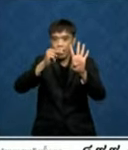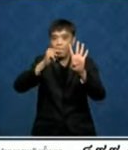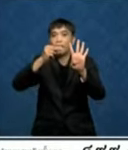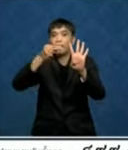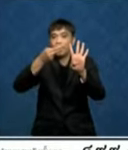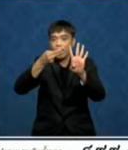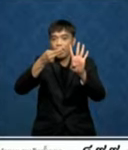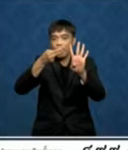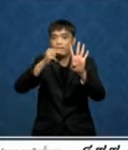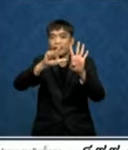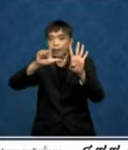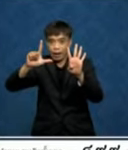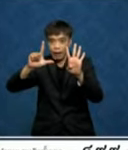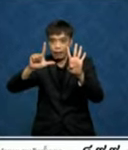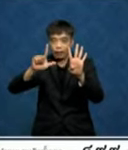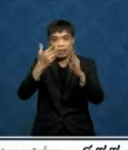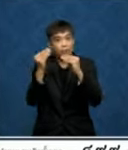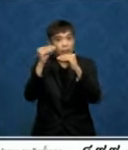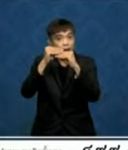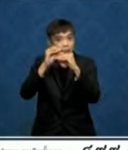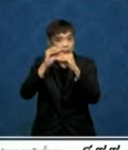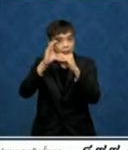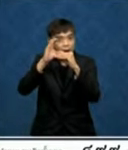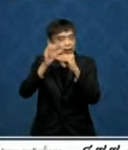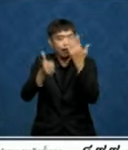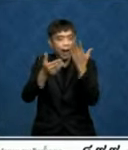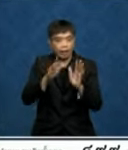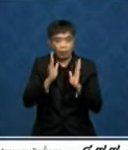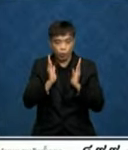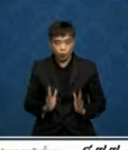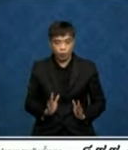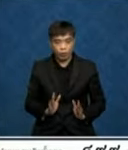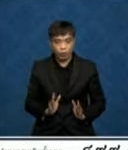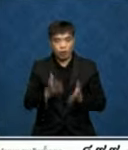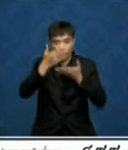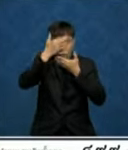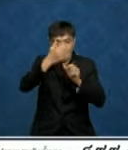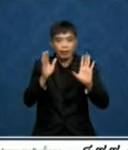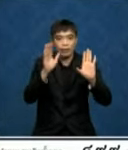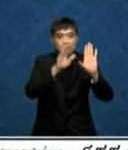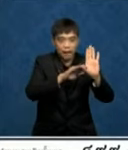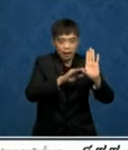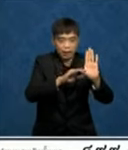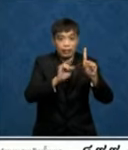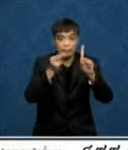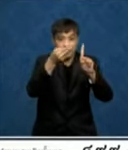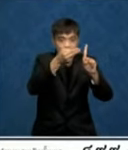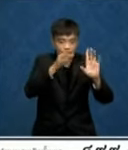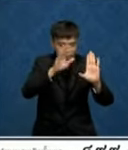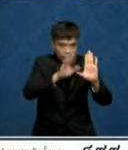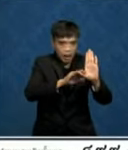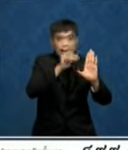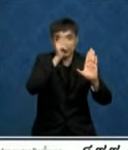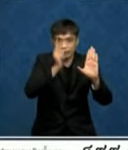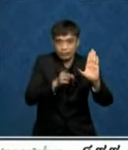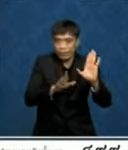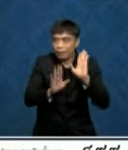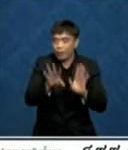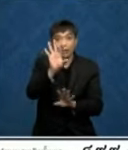ได้ทั้งนี้ขึ้นกับจำนวนผู้ลงทะเบียนจริงนะครับหากสมมติฐานของรัฐบาล ว่าคนจะมาลงทะเบียน